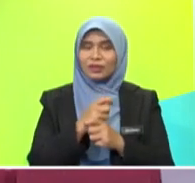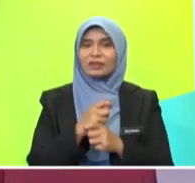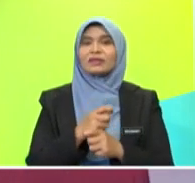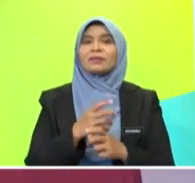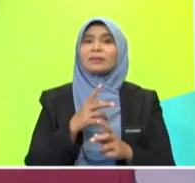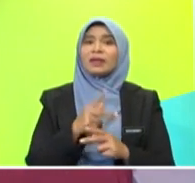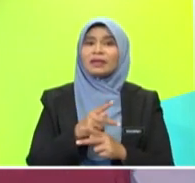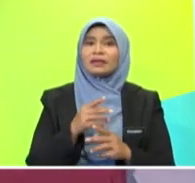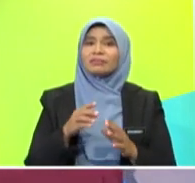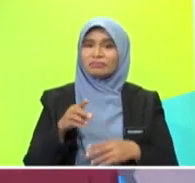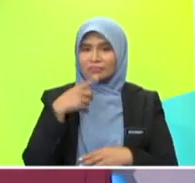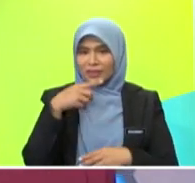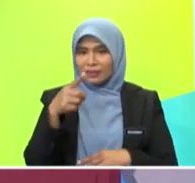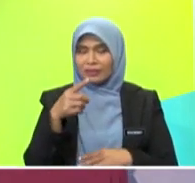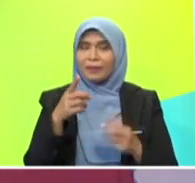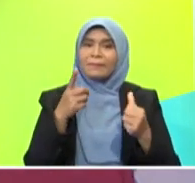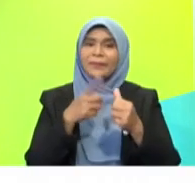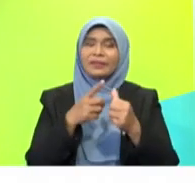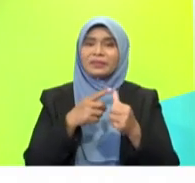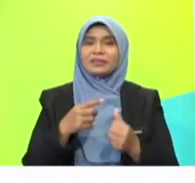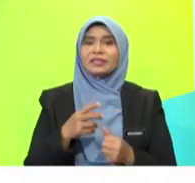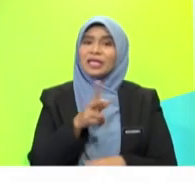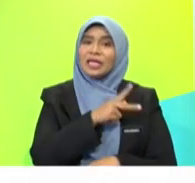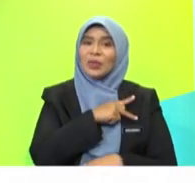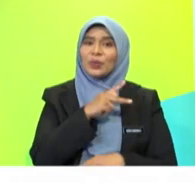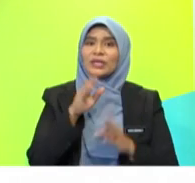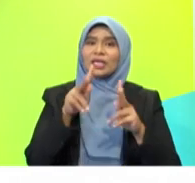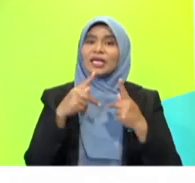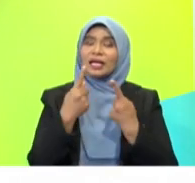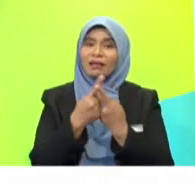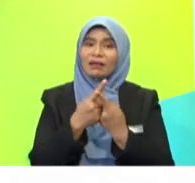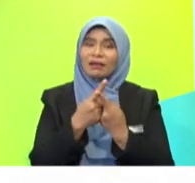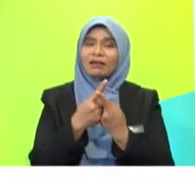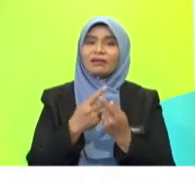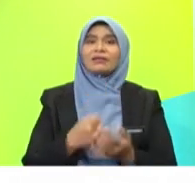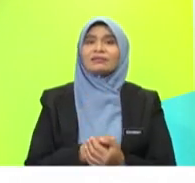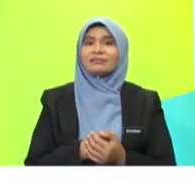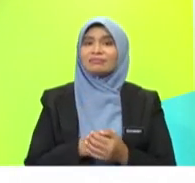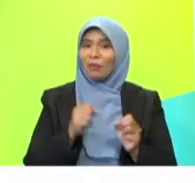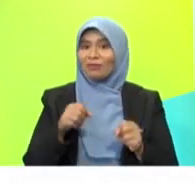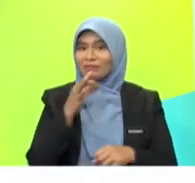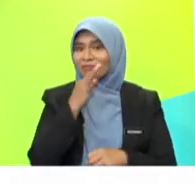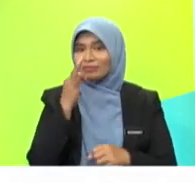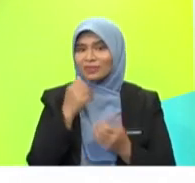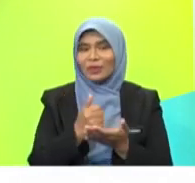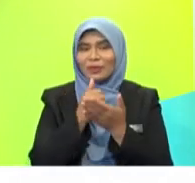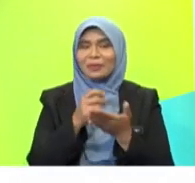peranan-peranan tersebut yang pertama ketua kelas Bolehkah Vidi Tolong bacakan